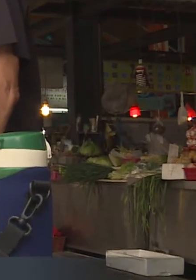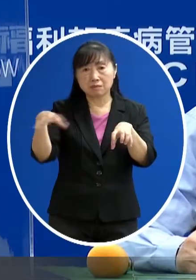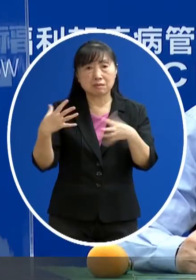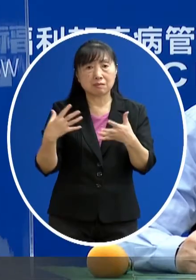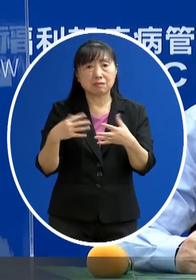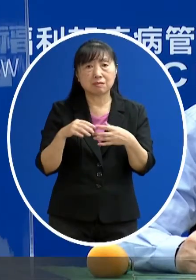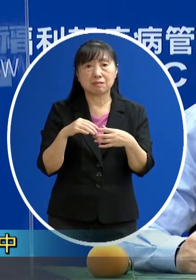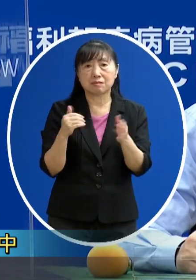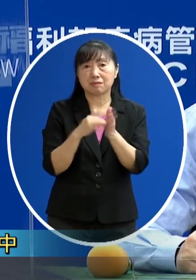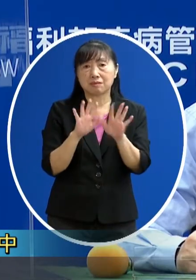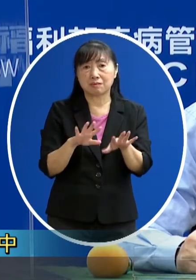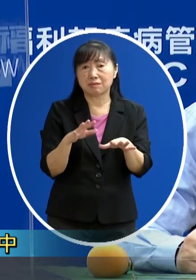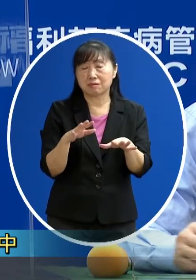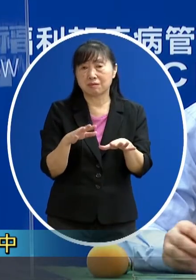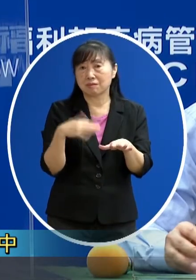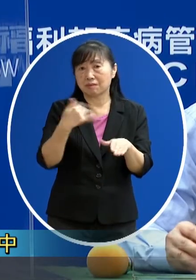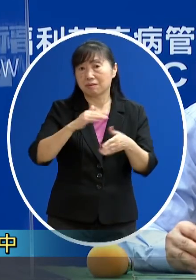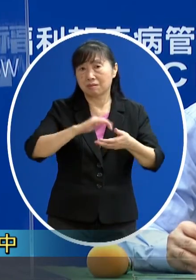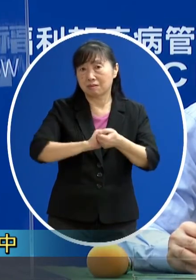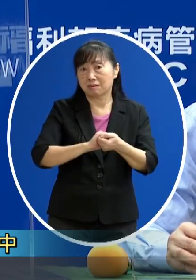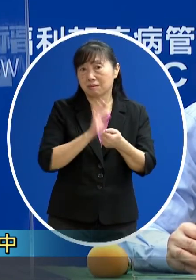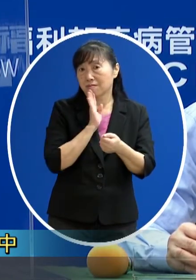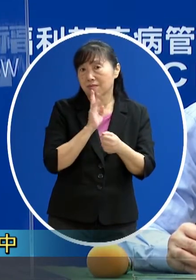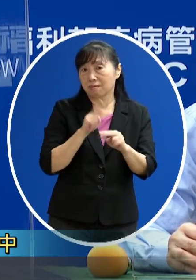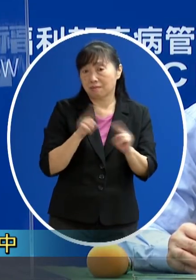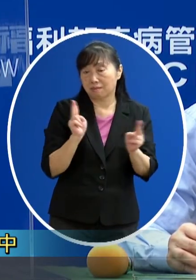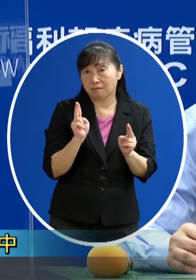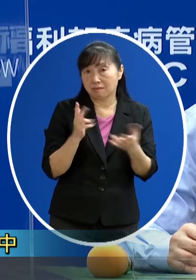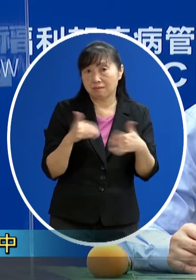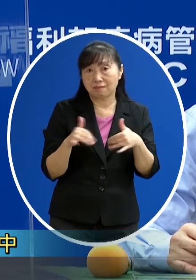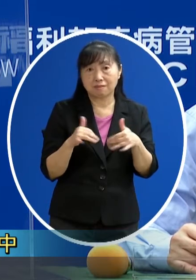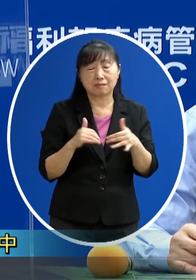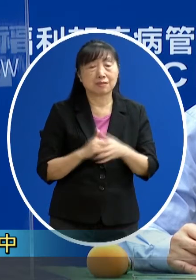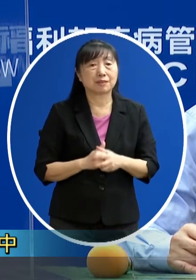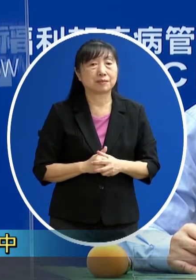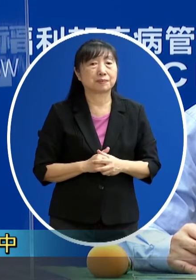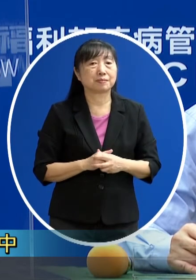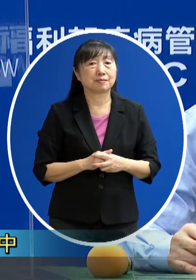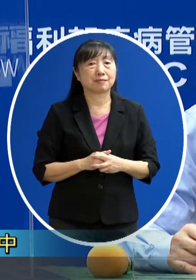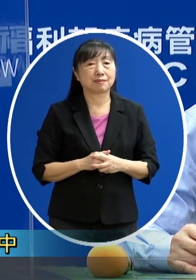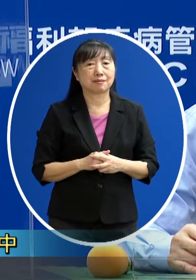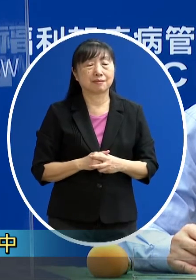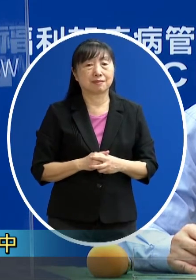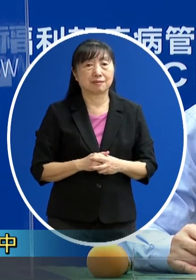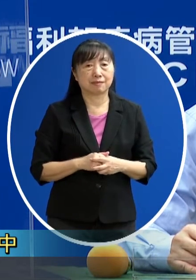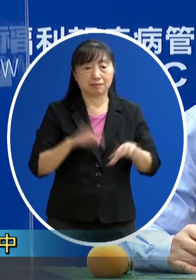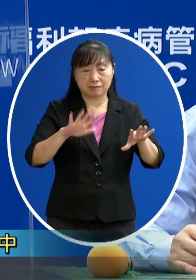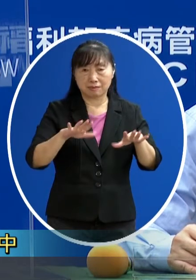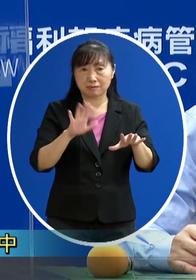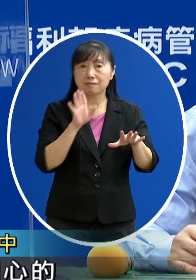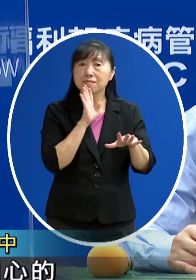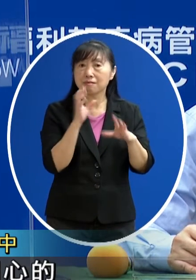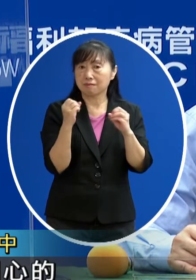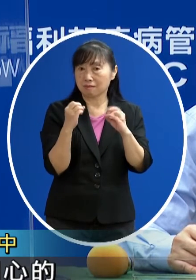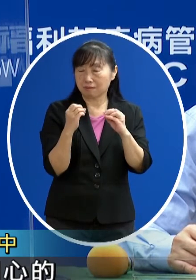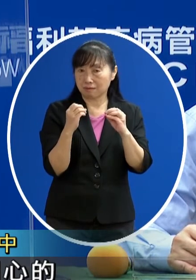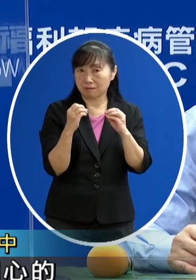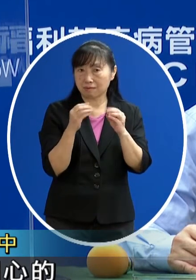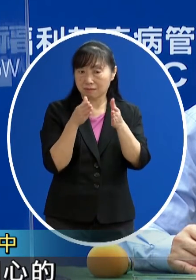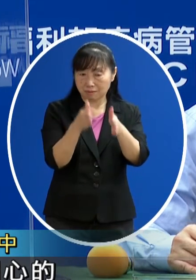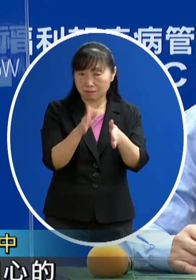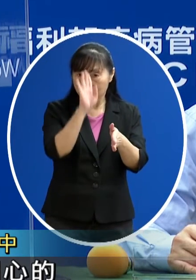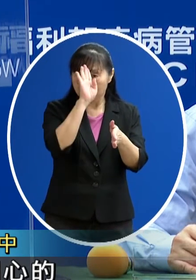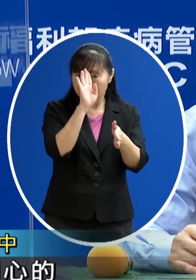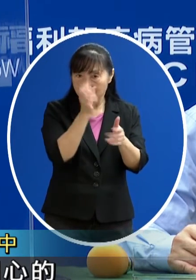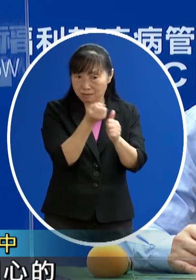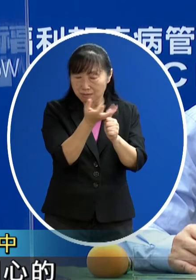式。 目前还没有决定说要解封这个现在还是在讨论，就是说整体疫情